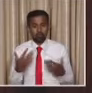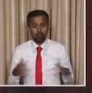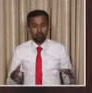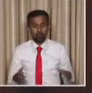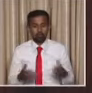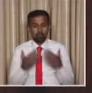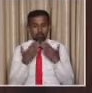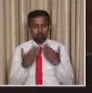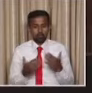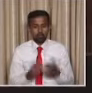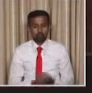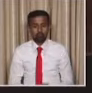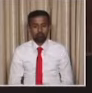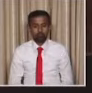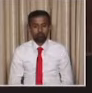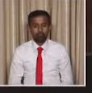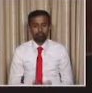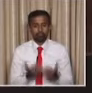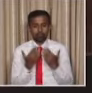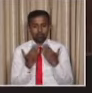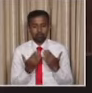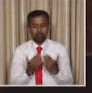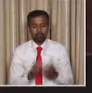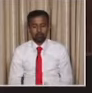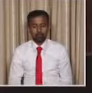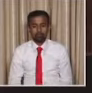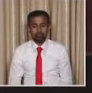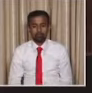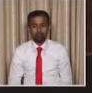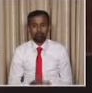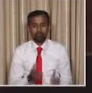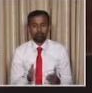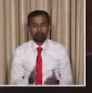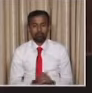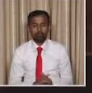කරනවා. බොහොම ස්තුතියි. බොහොම ස්තුතියි මන්ත්‍රීතුමා. මීළඟට ගරු වීරසුමන